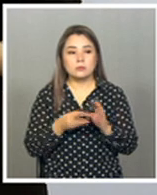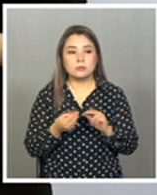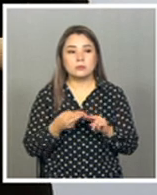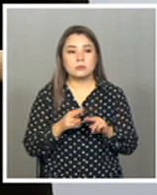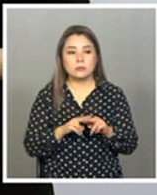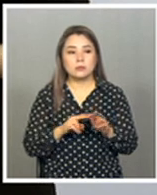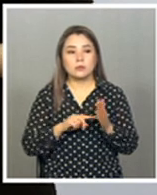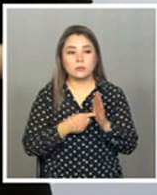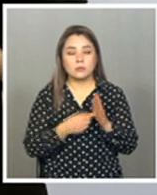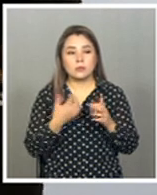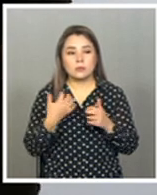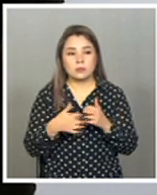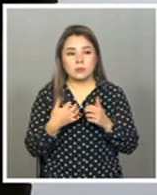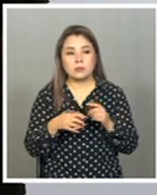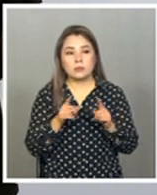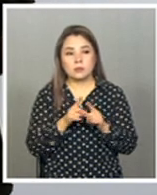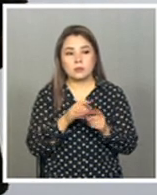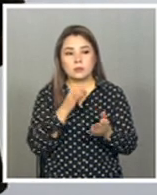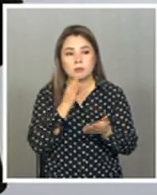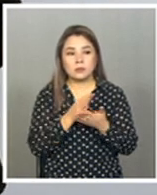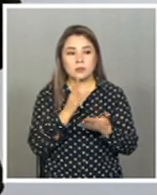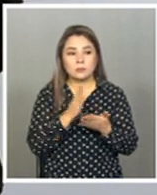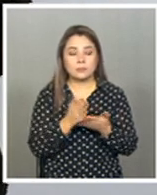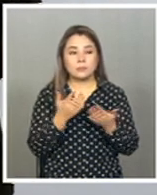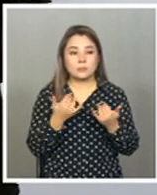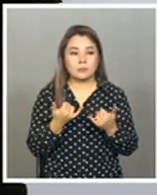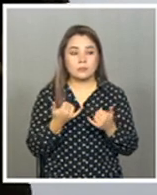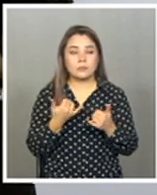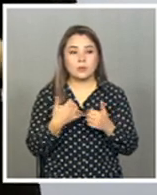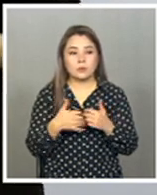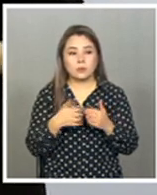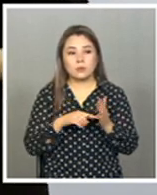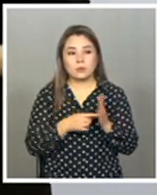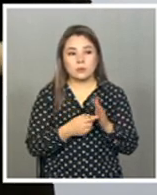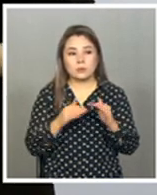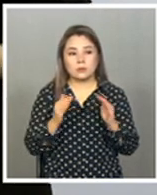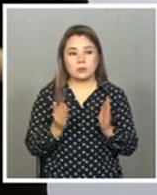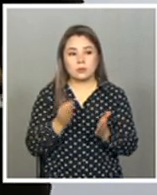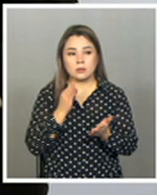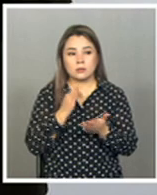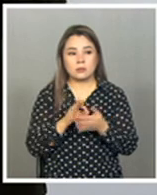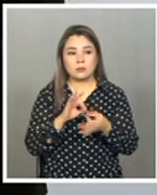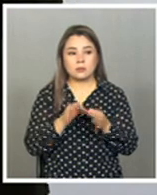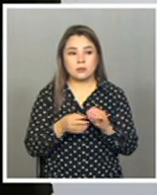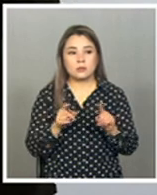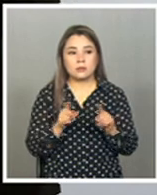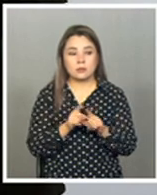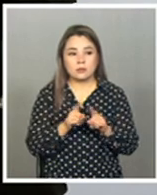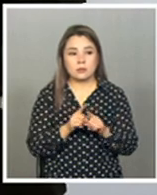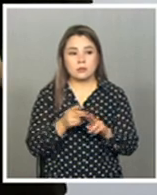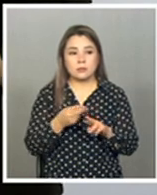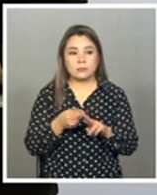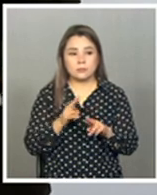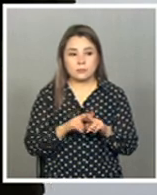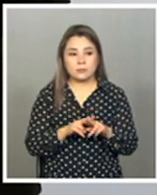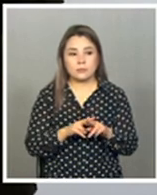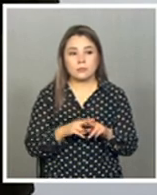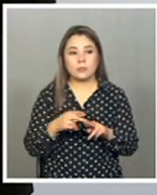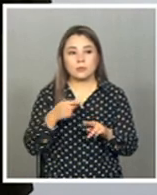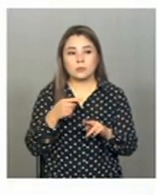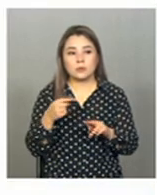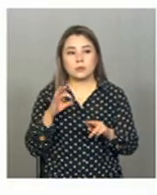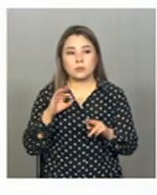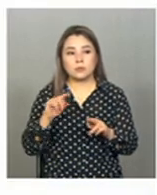көбейткішті жақша сыртына шығарамыз. Бұл жерде ортақ көбейткіш минус 0.12-ке тең. Демек, минус